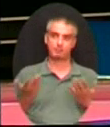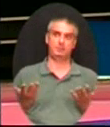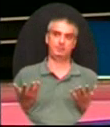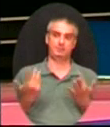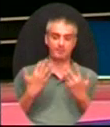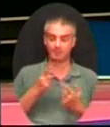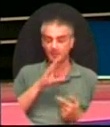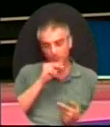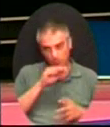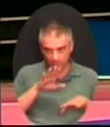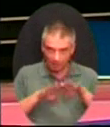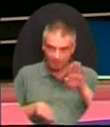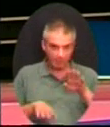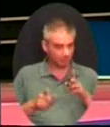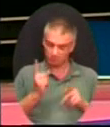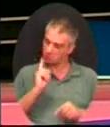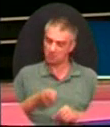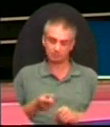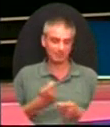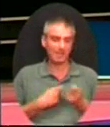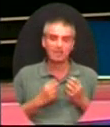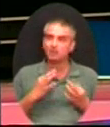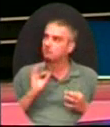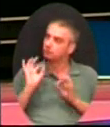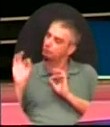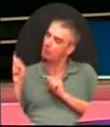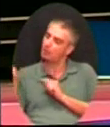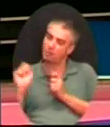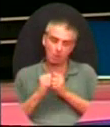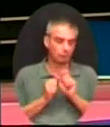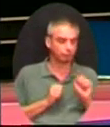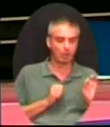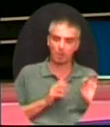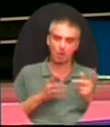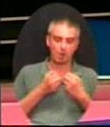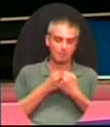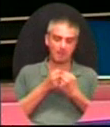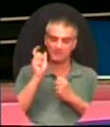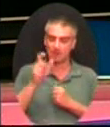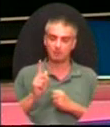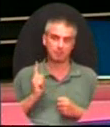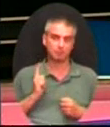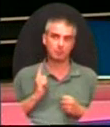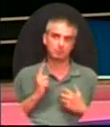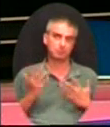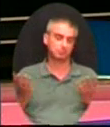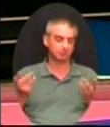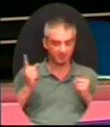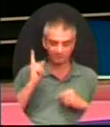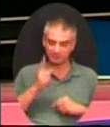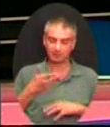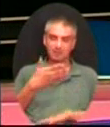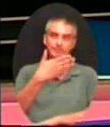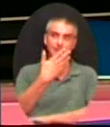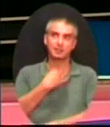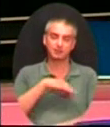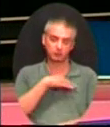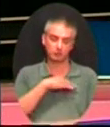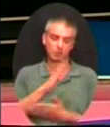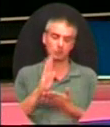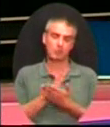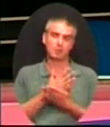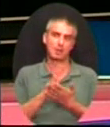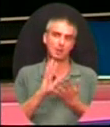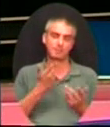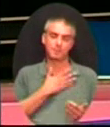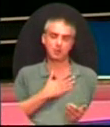ברגע שמדובר באפליה וגזענות, זה לא צריך להיות עסק של עדה כזאת או אחרת, או מאבק של בן אדם פרטי, וראוי שהמדינה שלנו תחליט